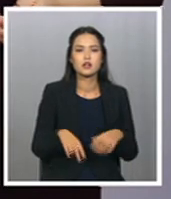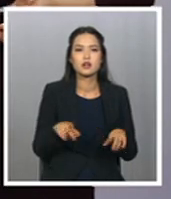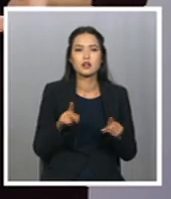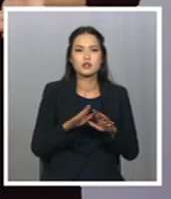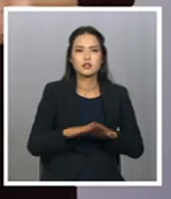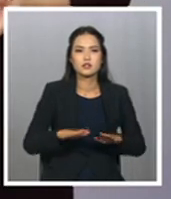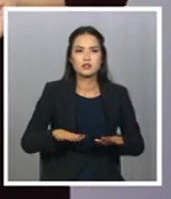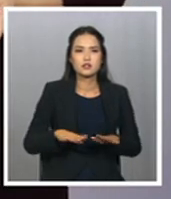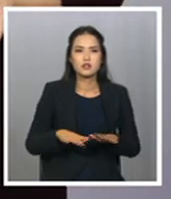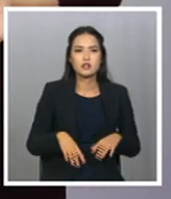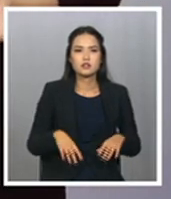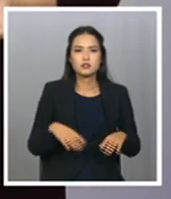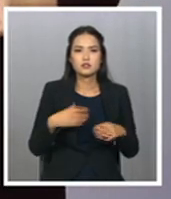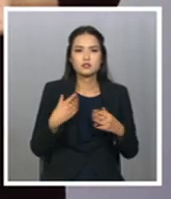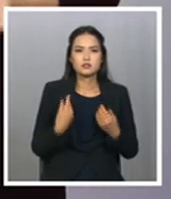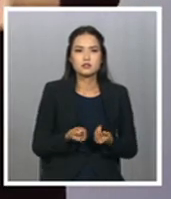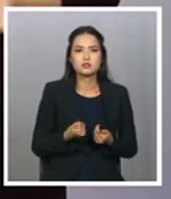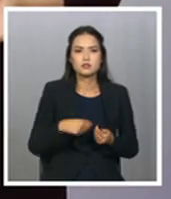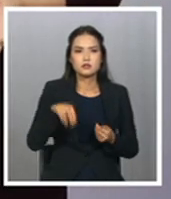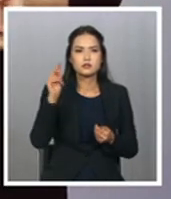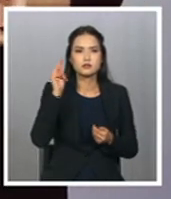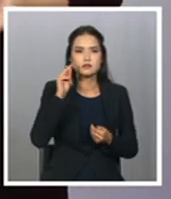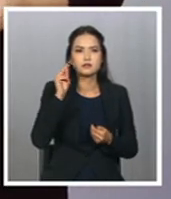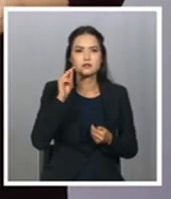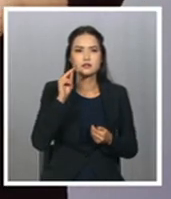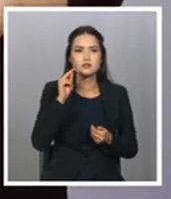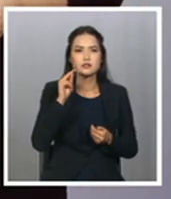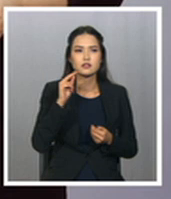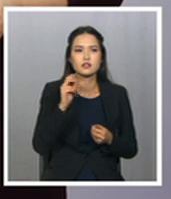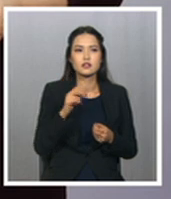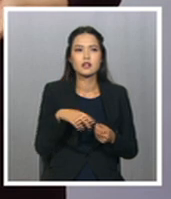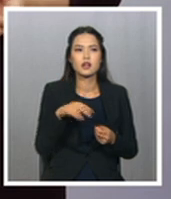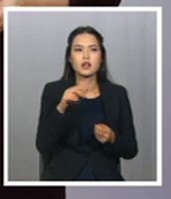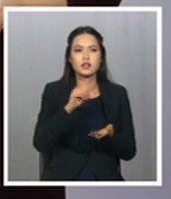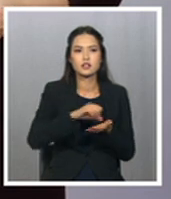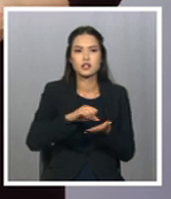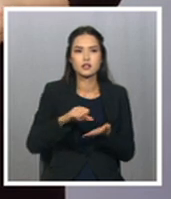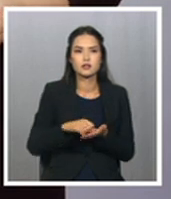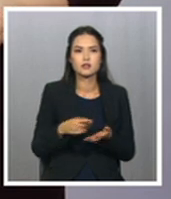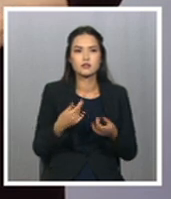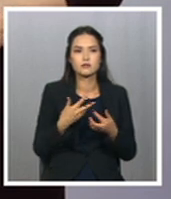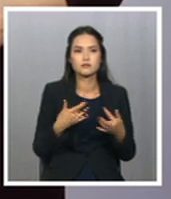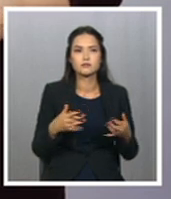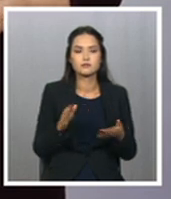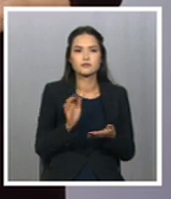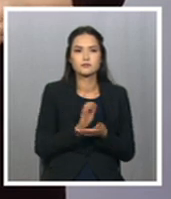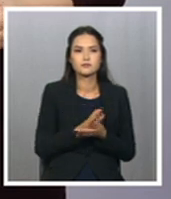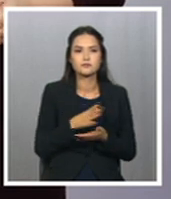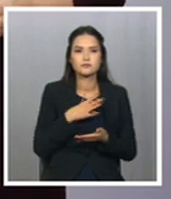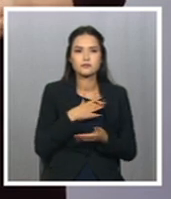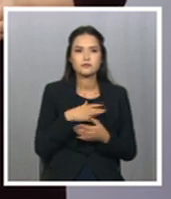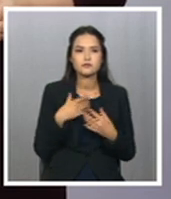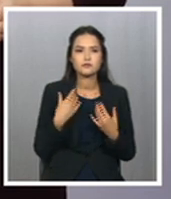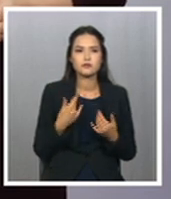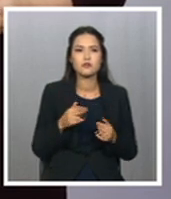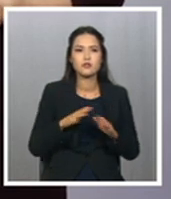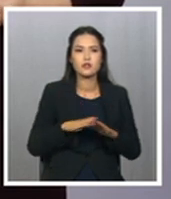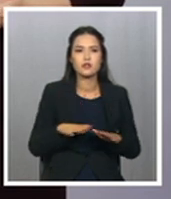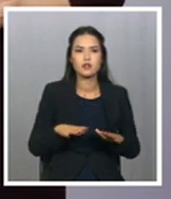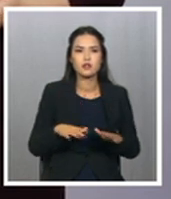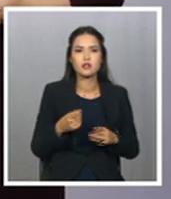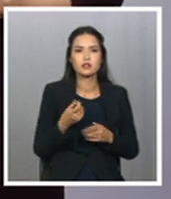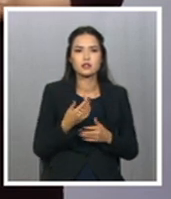оқушылар, сіздер бүгінгі сабағымызда кейіпкерлер жүйесіне талдау жасадыңыздар. Енді осы